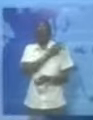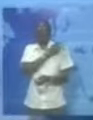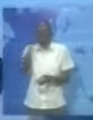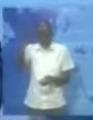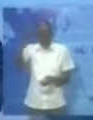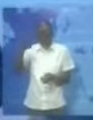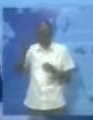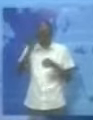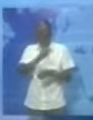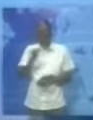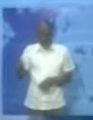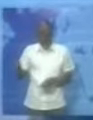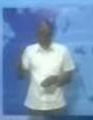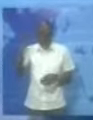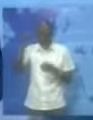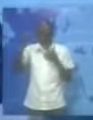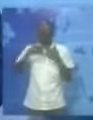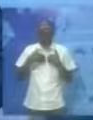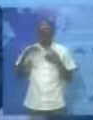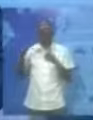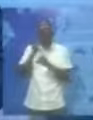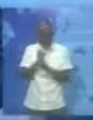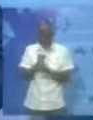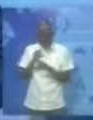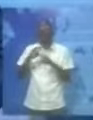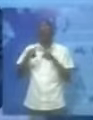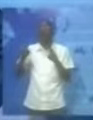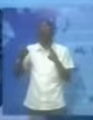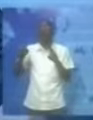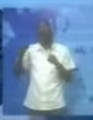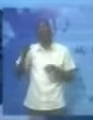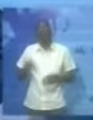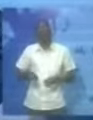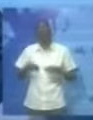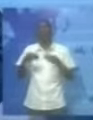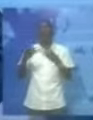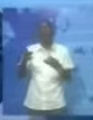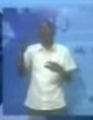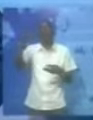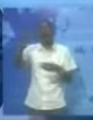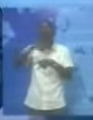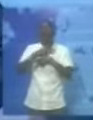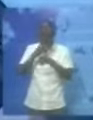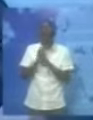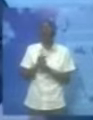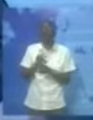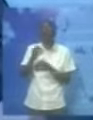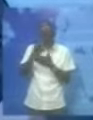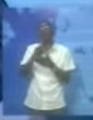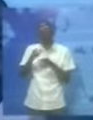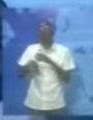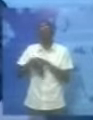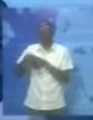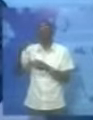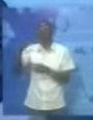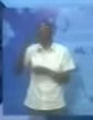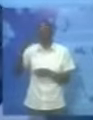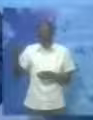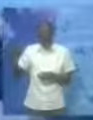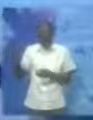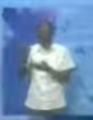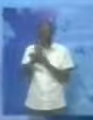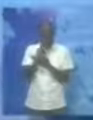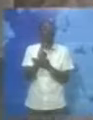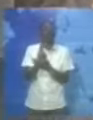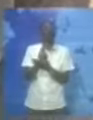à Ouagadougou. Elle a appris son métier sur le tard, mais elle exporte aujourd'hui ses produits hors du Burkina. Boukari Wedraogo.